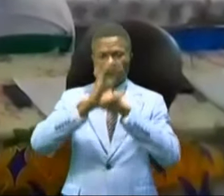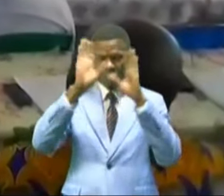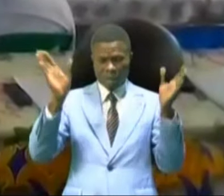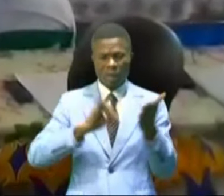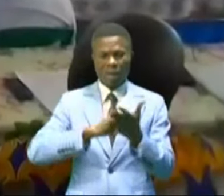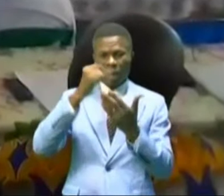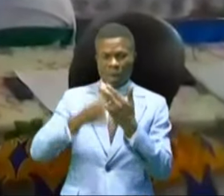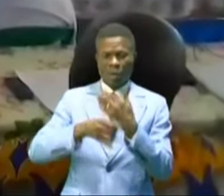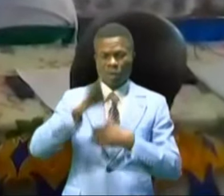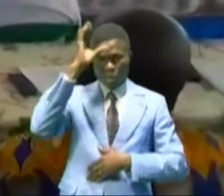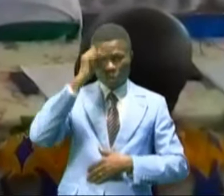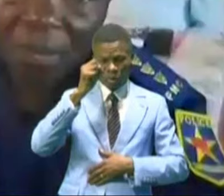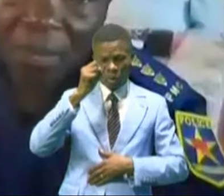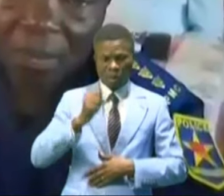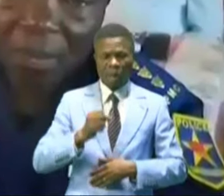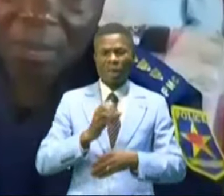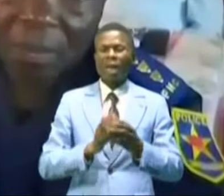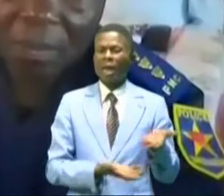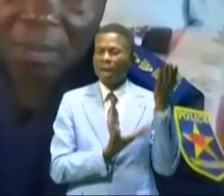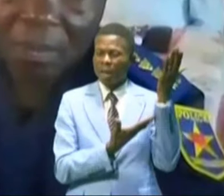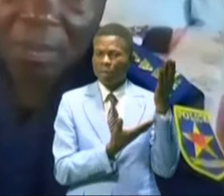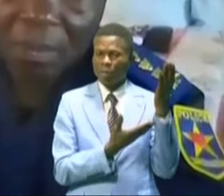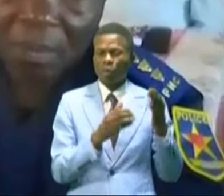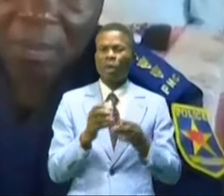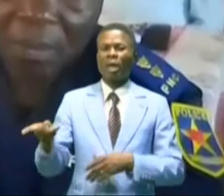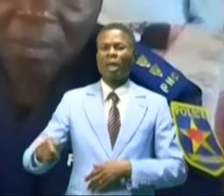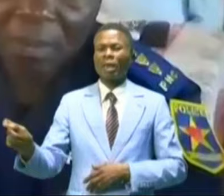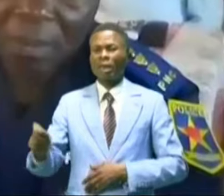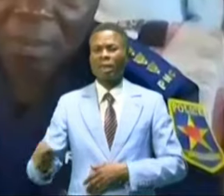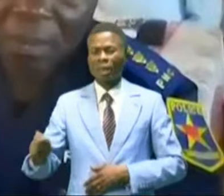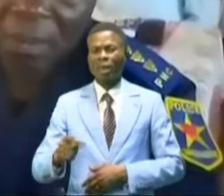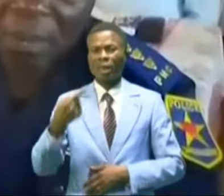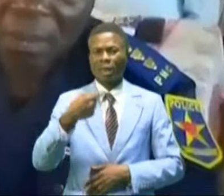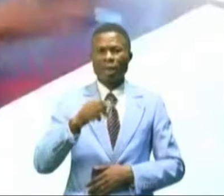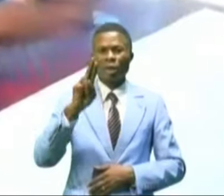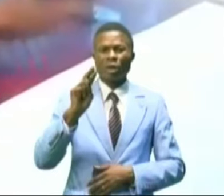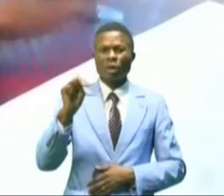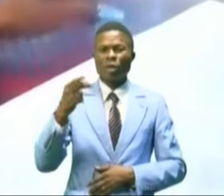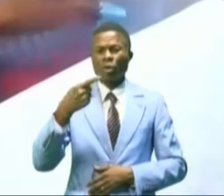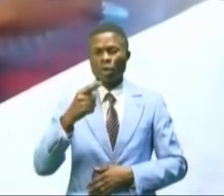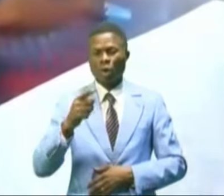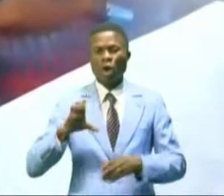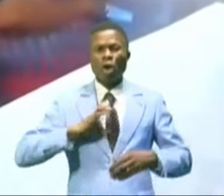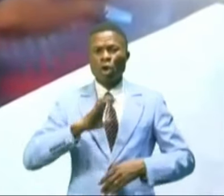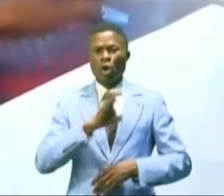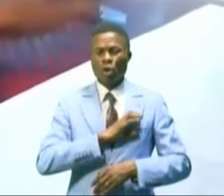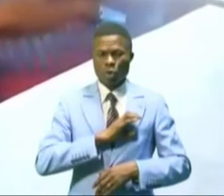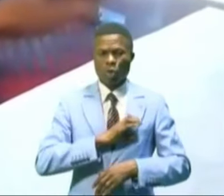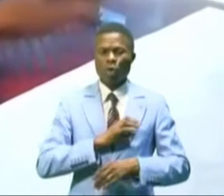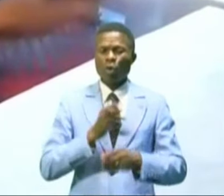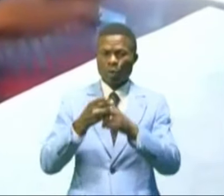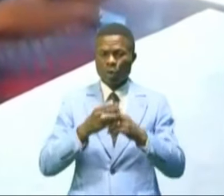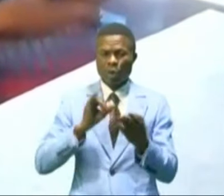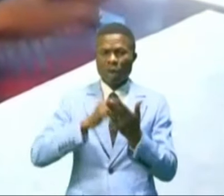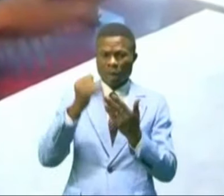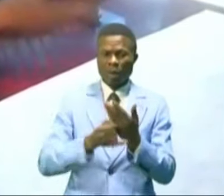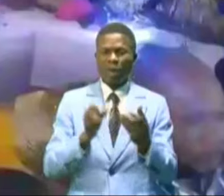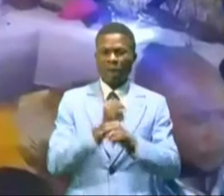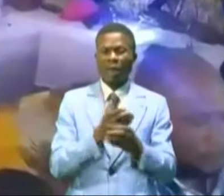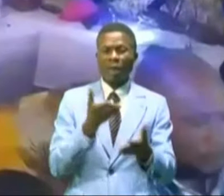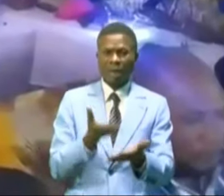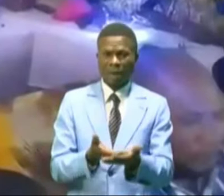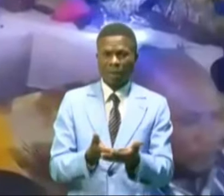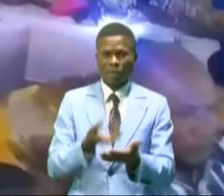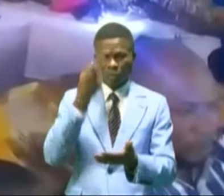Pired-Kwilu a pris une place dans les territoires des Gongous. Au terminus de ces rendez-vous, un comité local de pilotage de ces projets a été mis sur